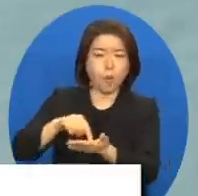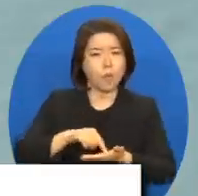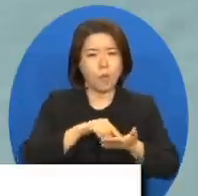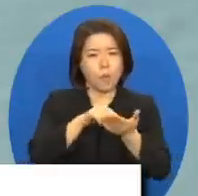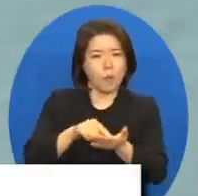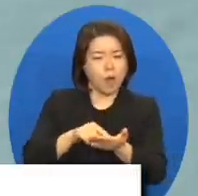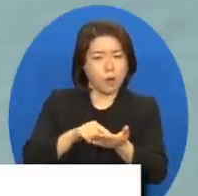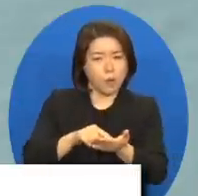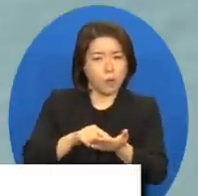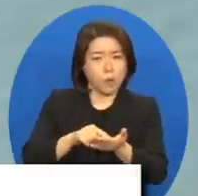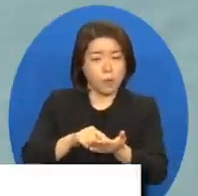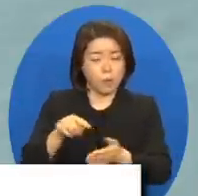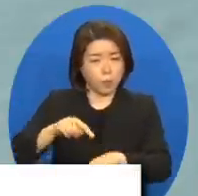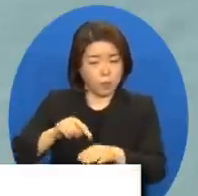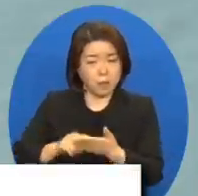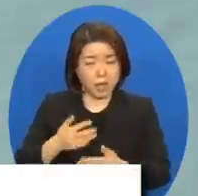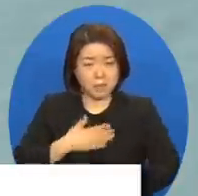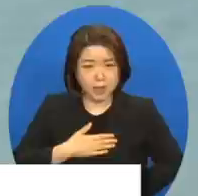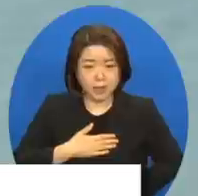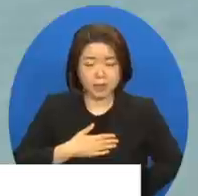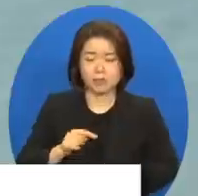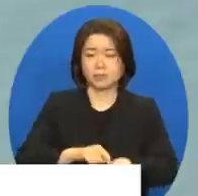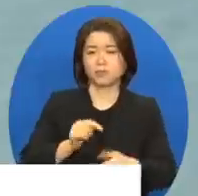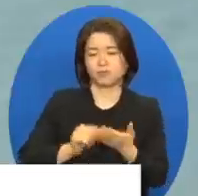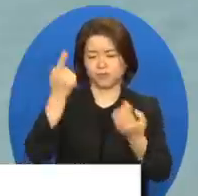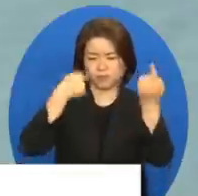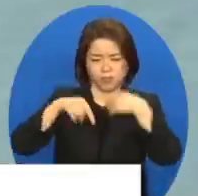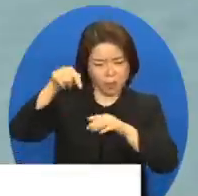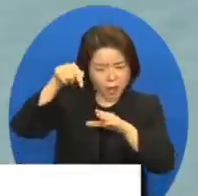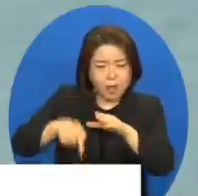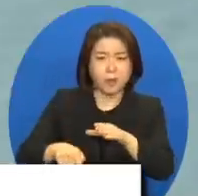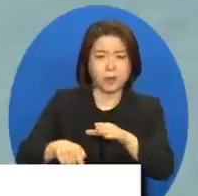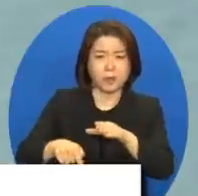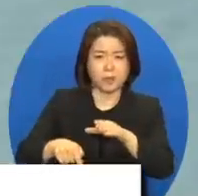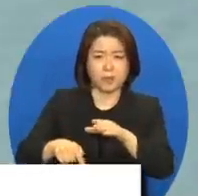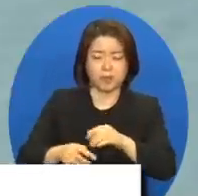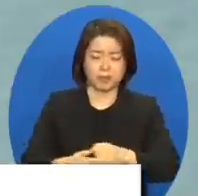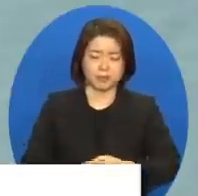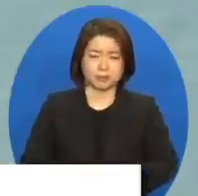아십니까? 마음의 상처는 너무 깊습니다.